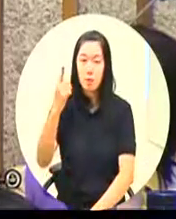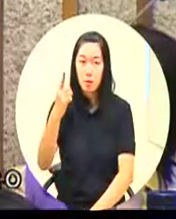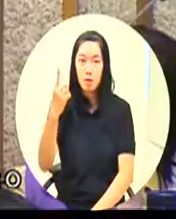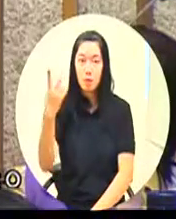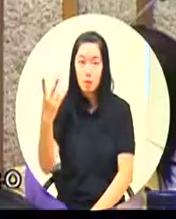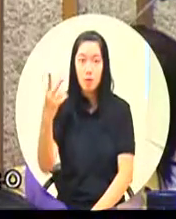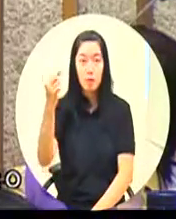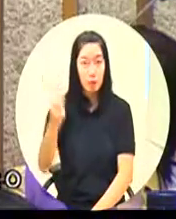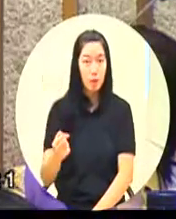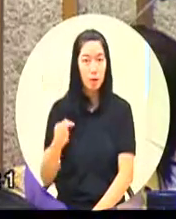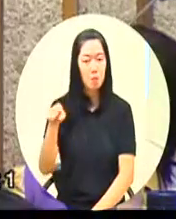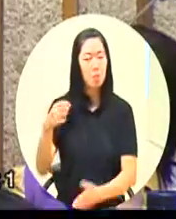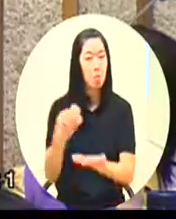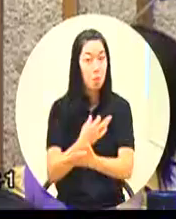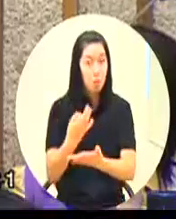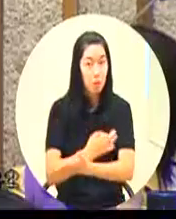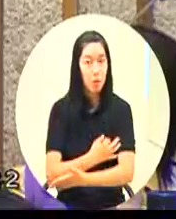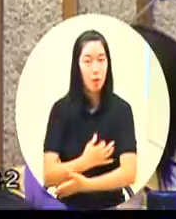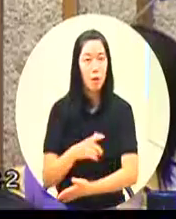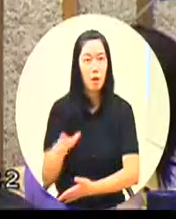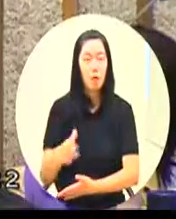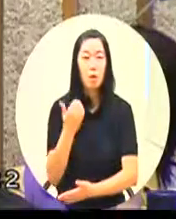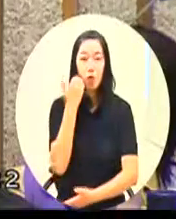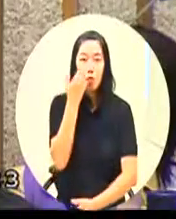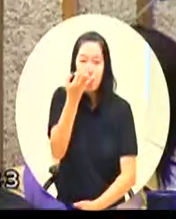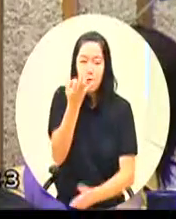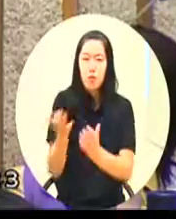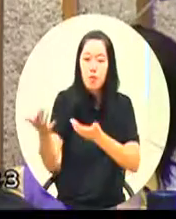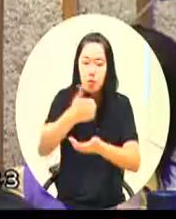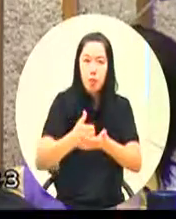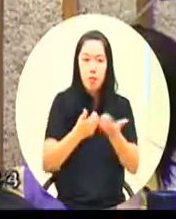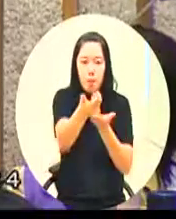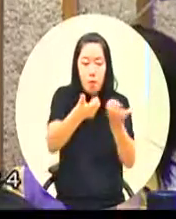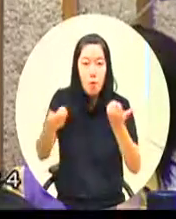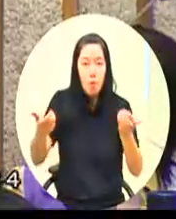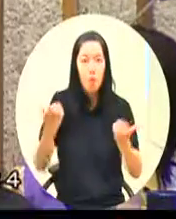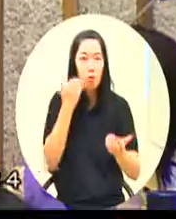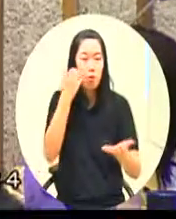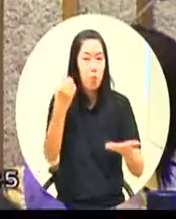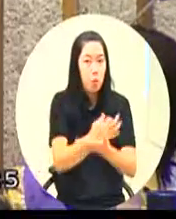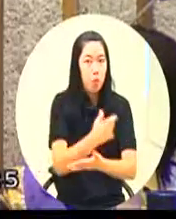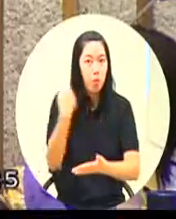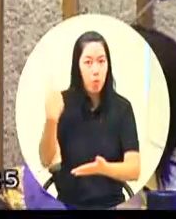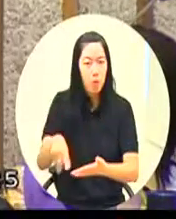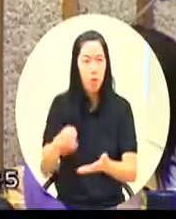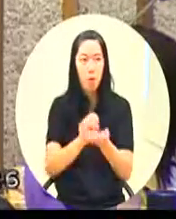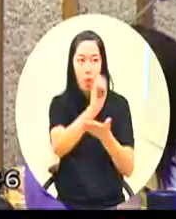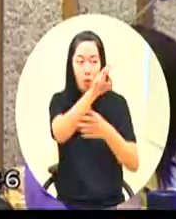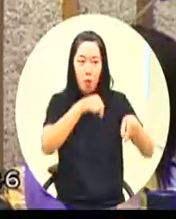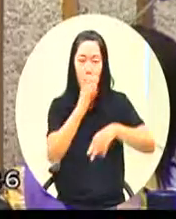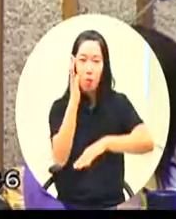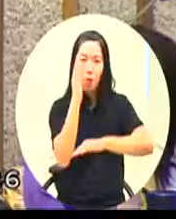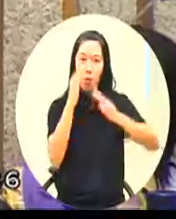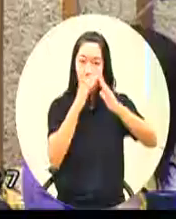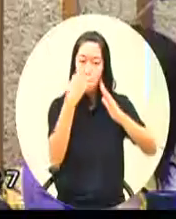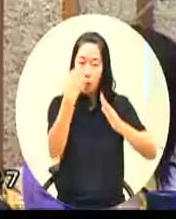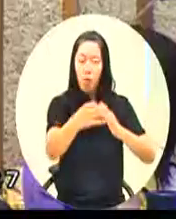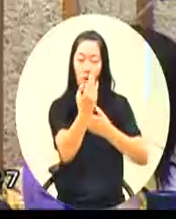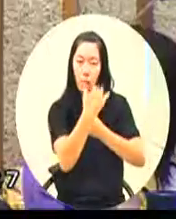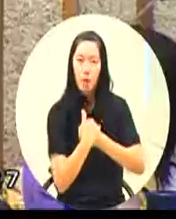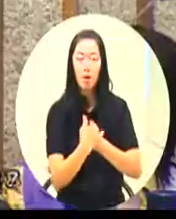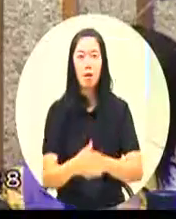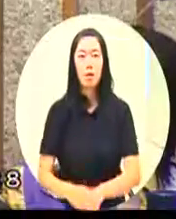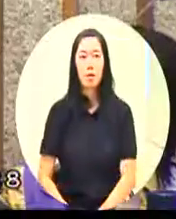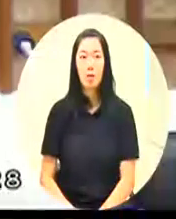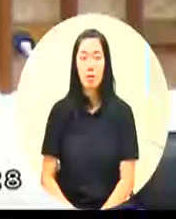不足了。所以到时候的话呢，他如果分配的话，分配不足的话呢，他要报到行政院去做，请行政院给我们做。 你们教育局